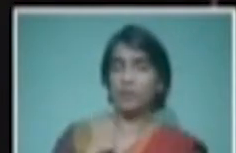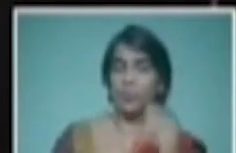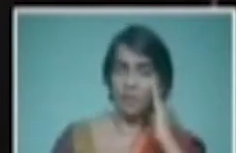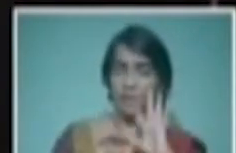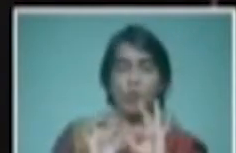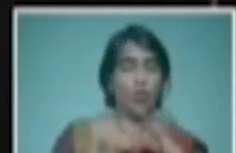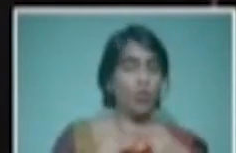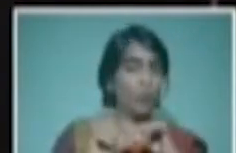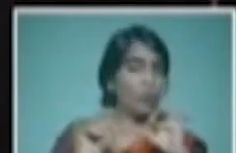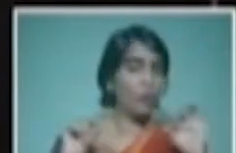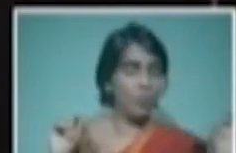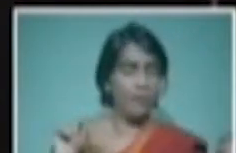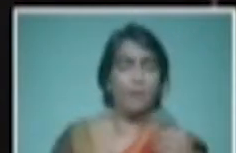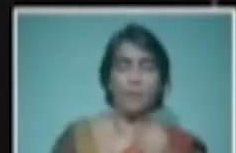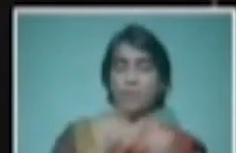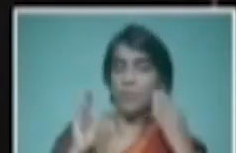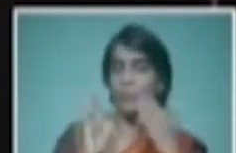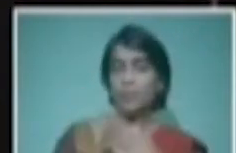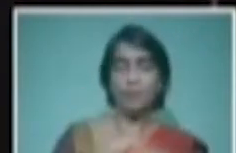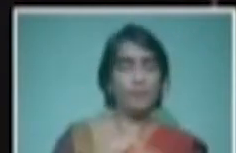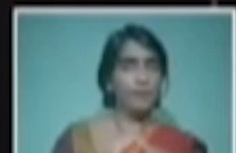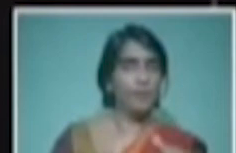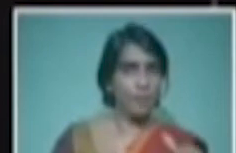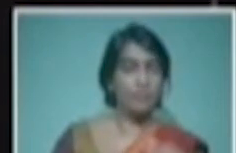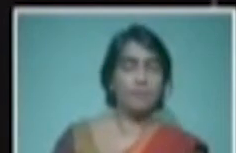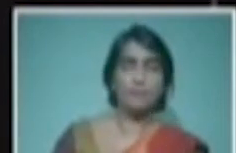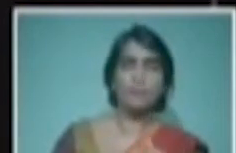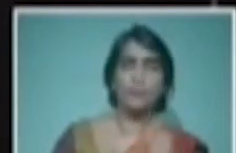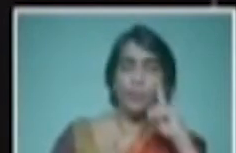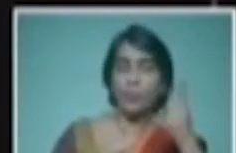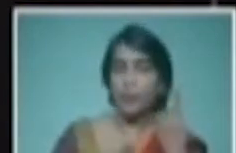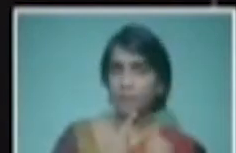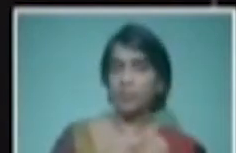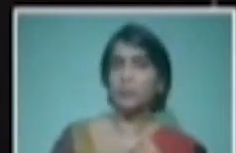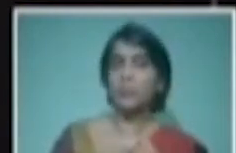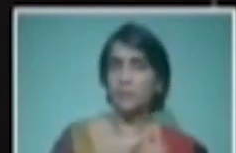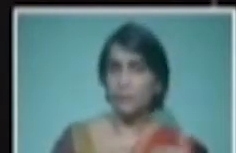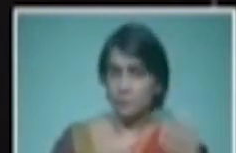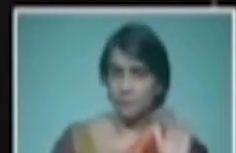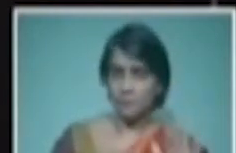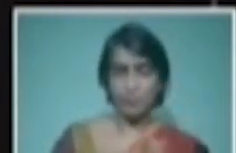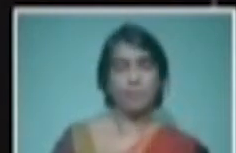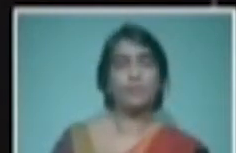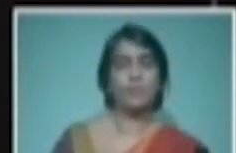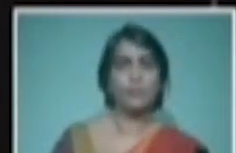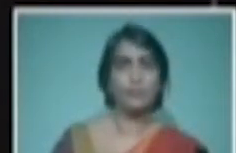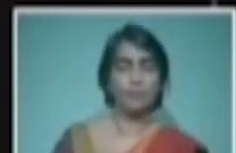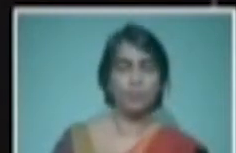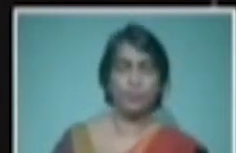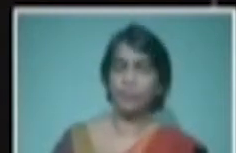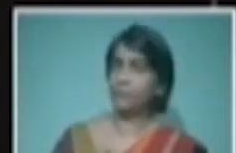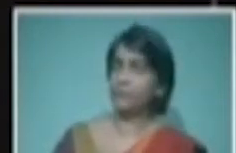නූල් නිෂ්පාදනය යොමු වී ඇති අතර මේ වන විට සාම්පල් ඇගීමේ අවස්ථාවක් පවතගෙන යනවා ඒ